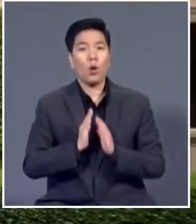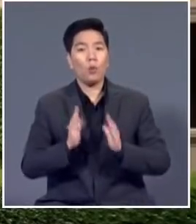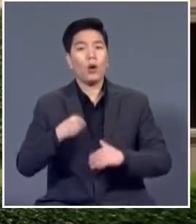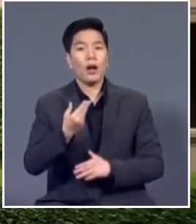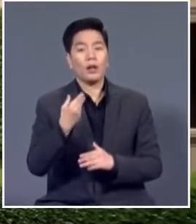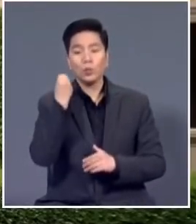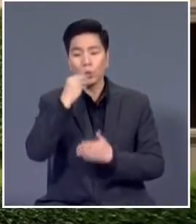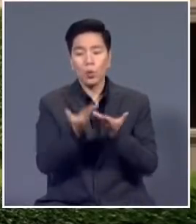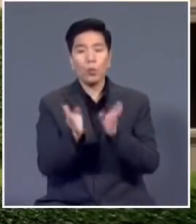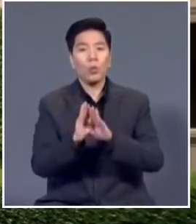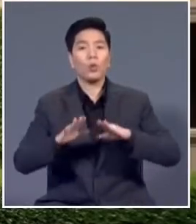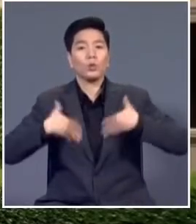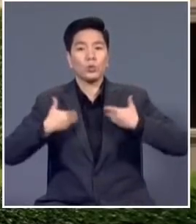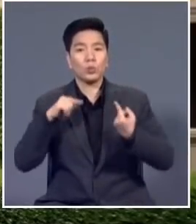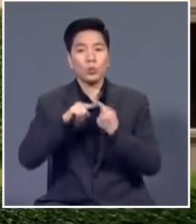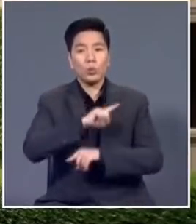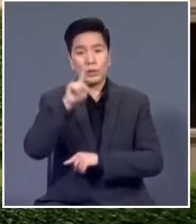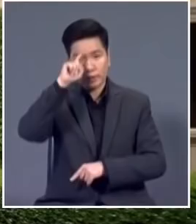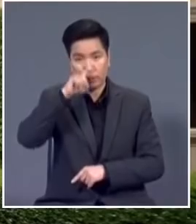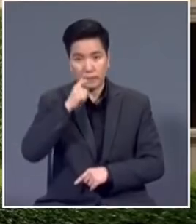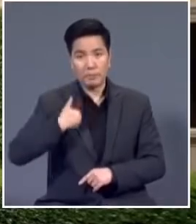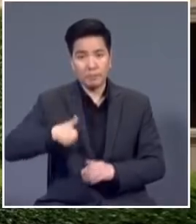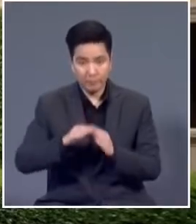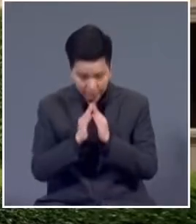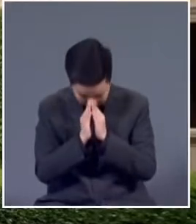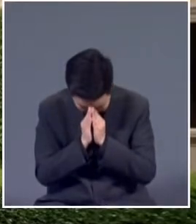นทุกครอบครัวมีความสุขในช่วงวันหยุดสุดสัปดาห์สวัสดีครับ